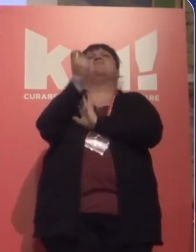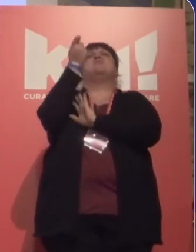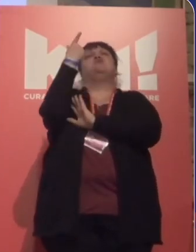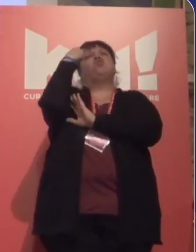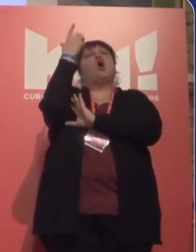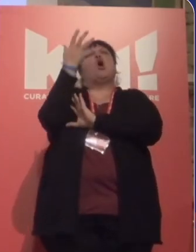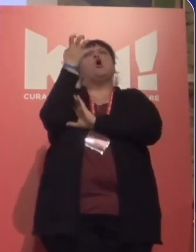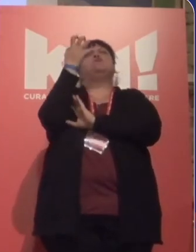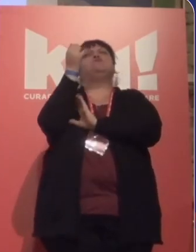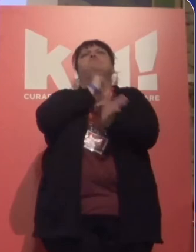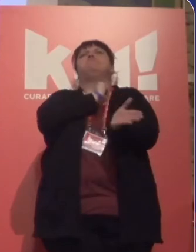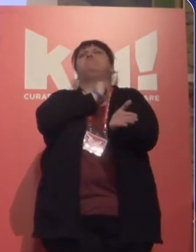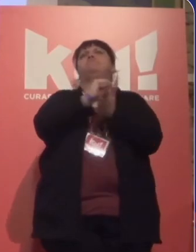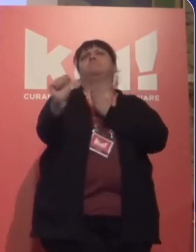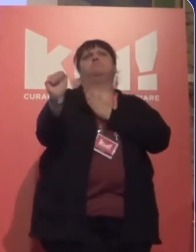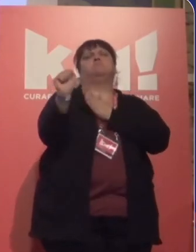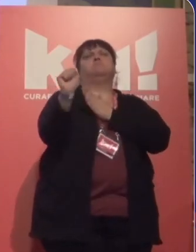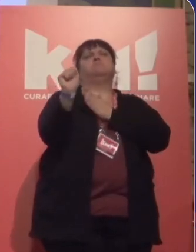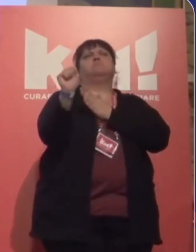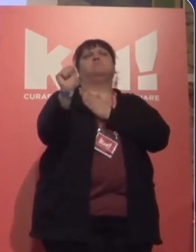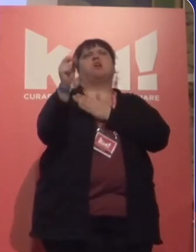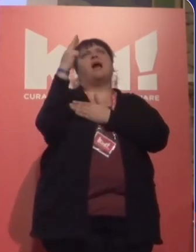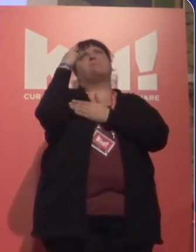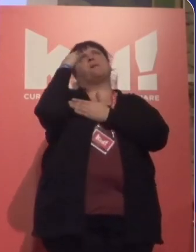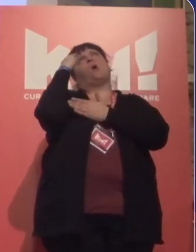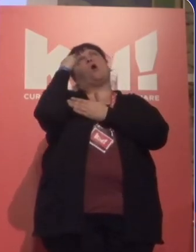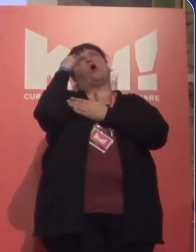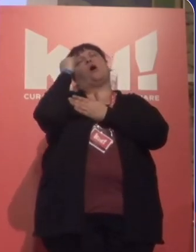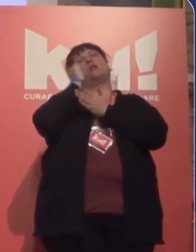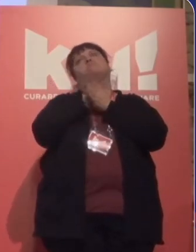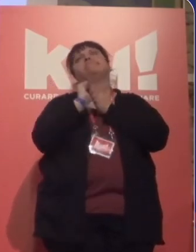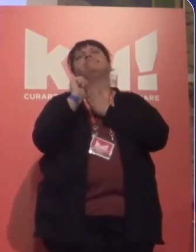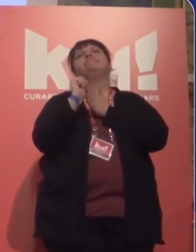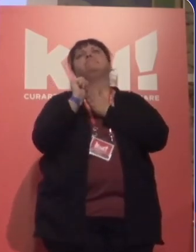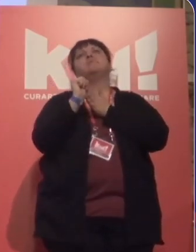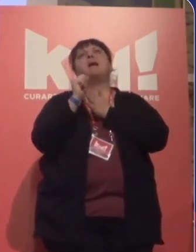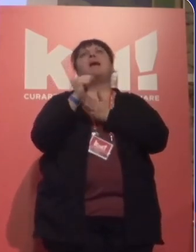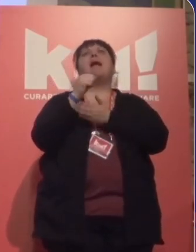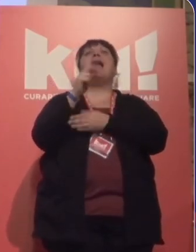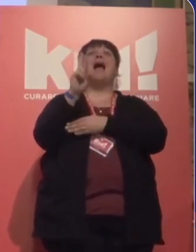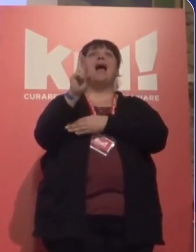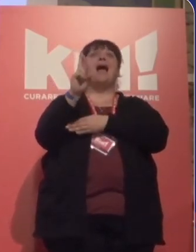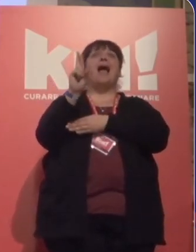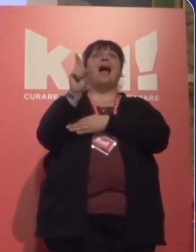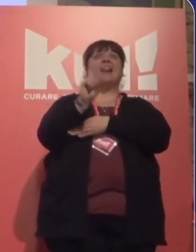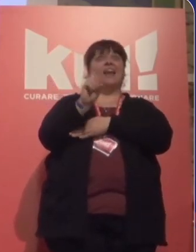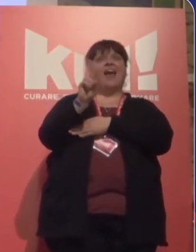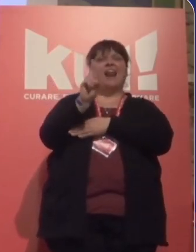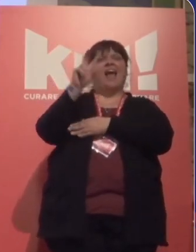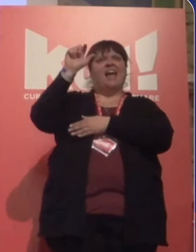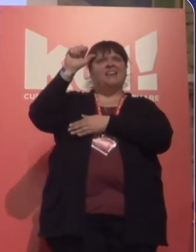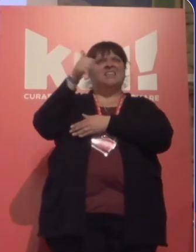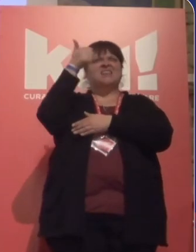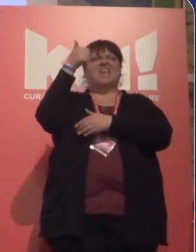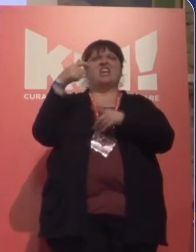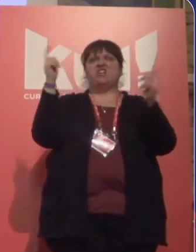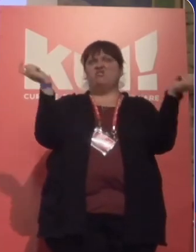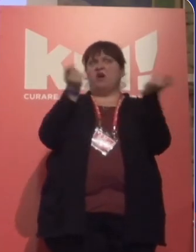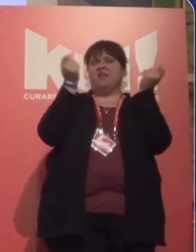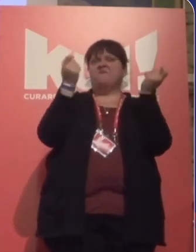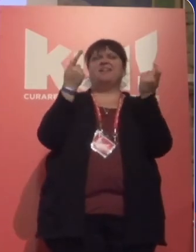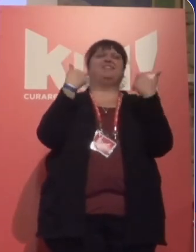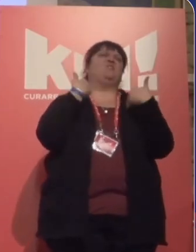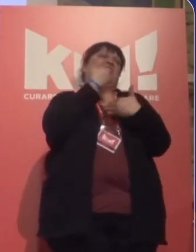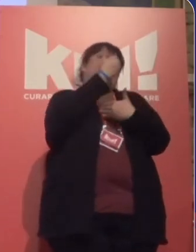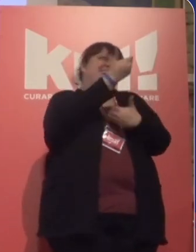massimo recalcati il direttore del festival che tanto ringrazio per l'invito potrebbe parlarci allungo della rimozione